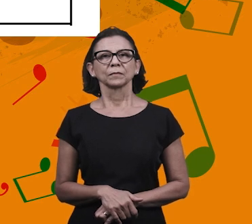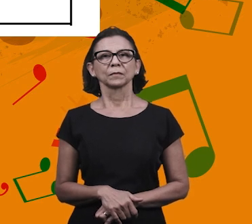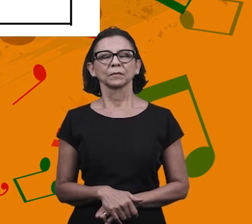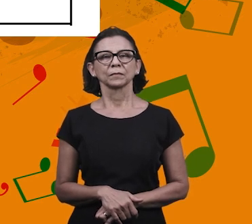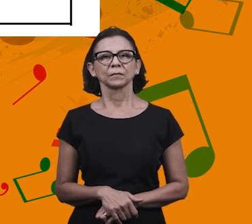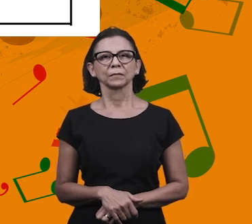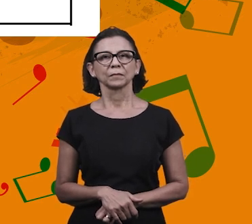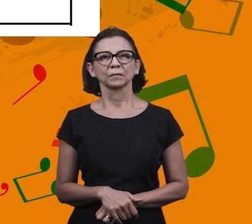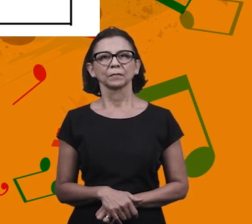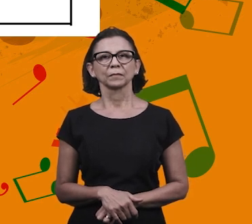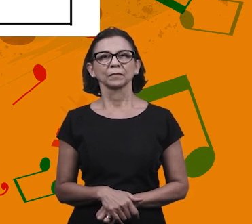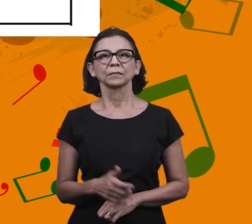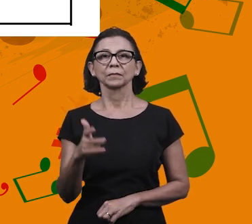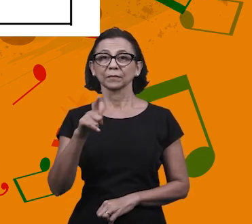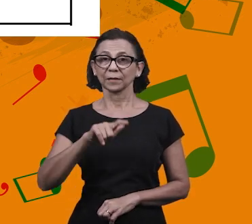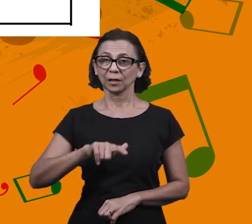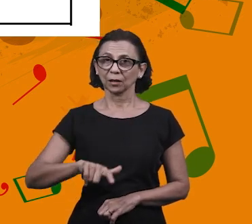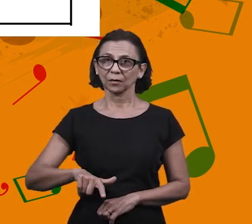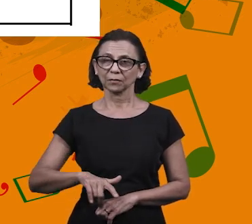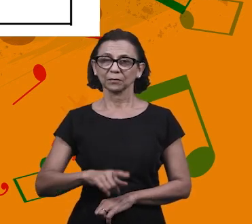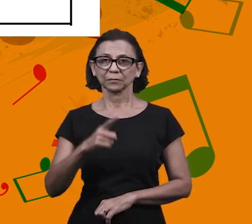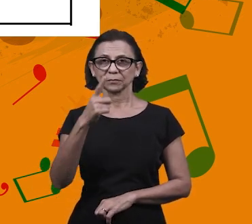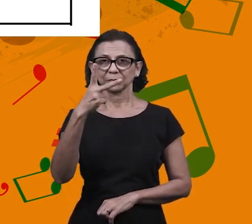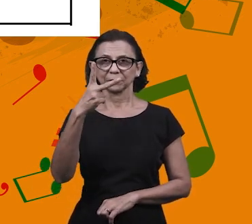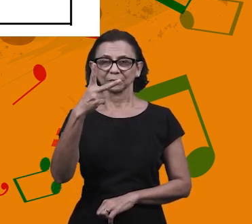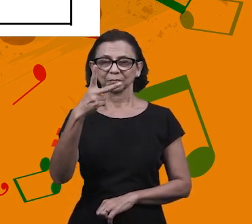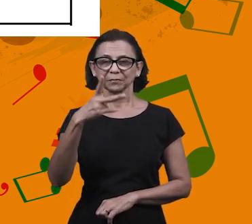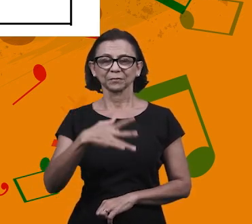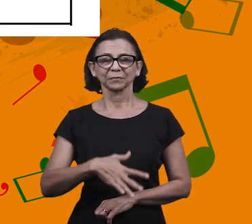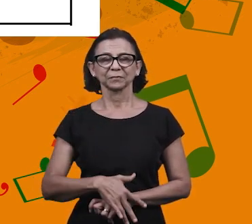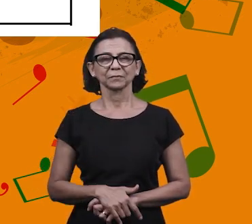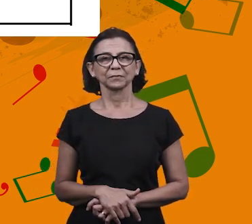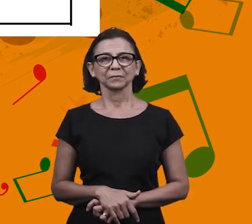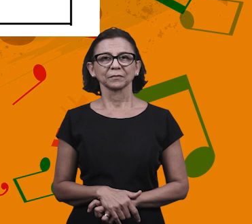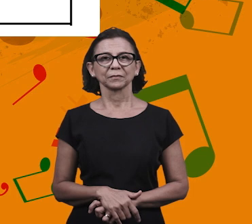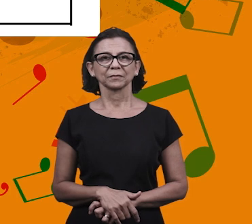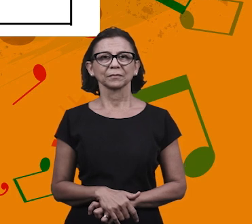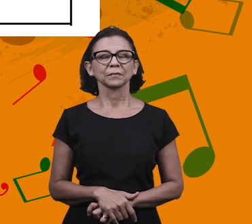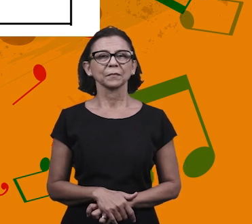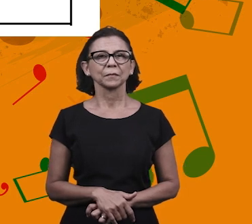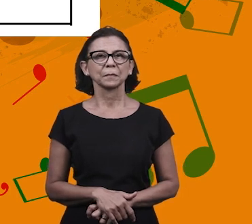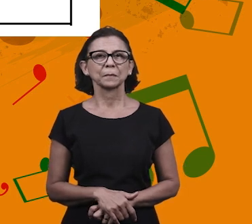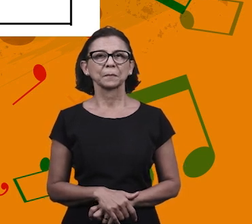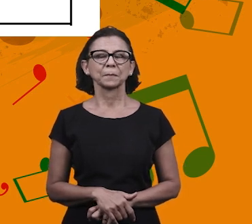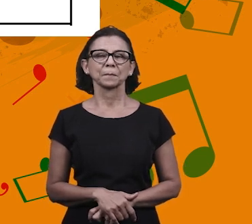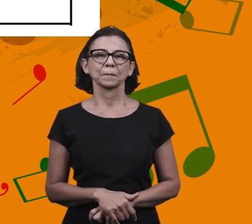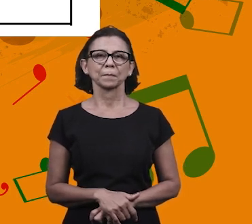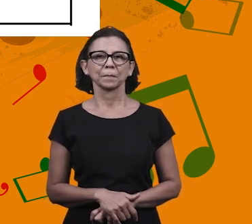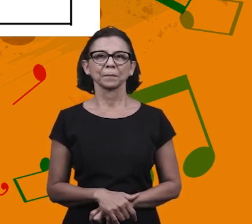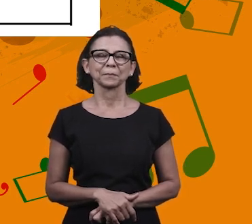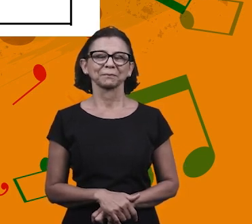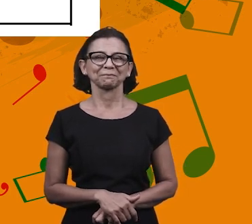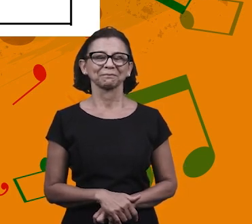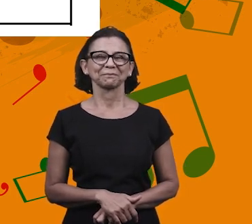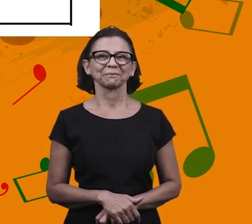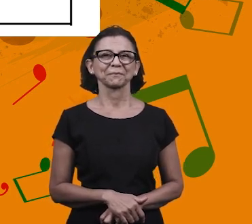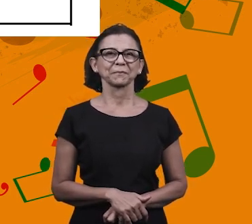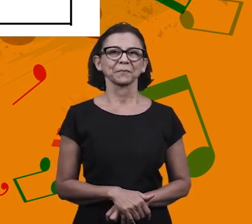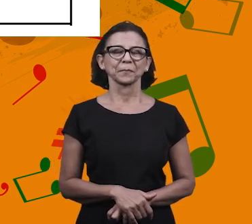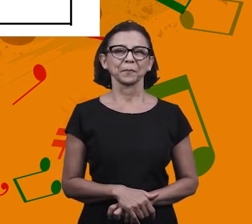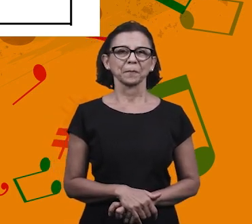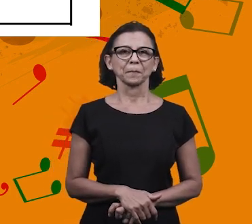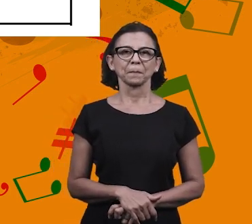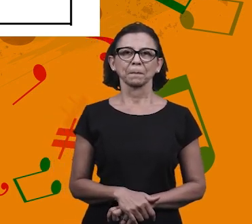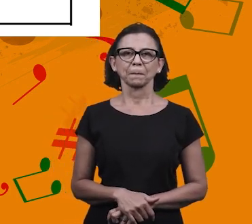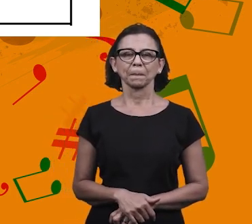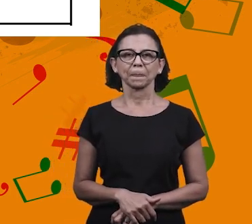ré. Encore une fois. 1, 2. 1, 2. Ré, mi, fá,